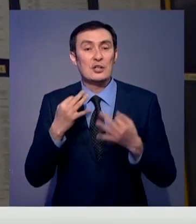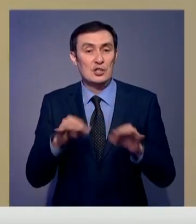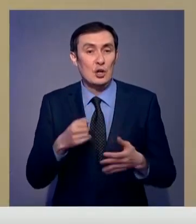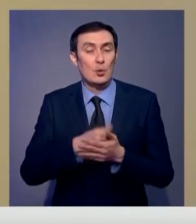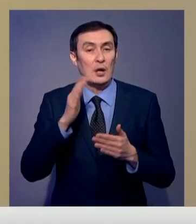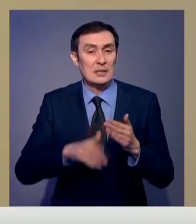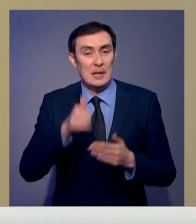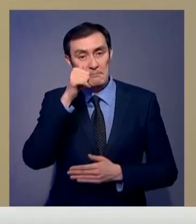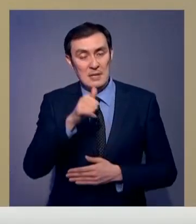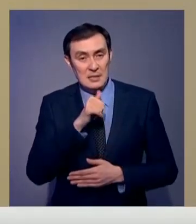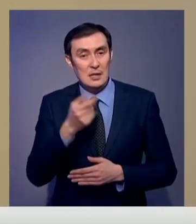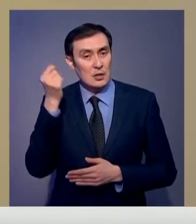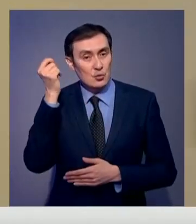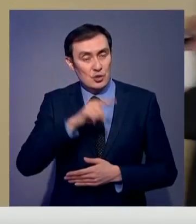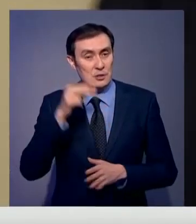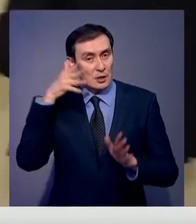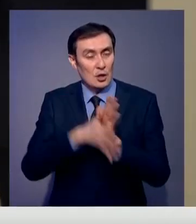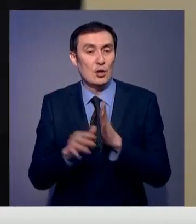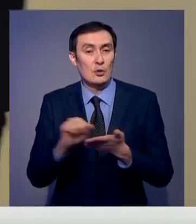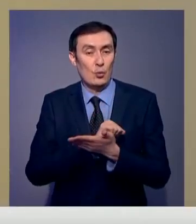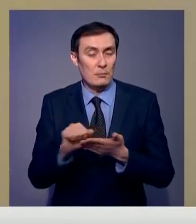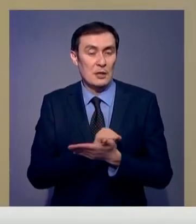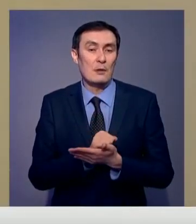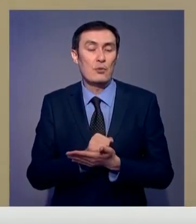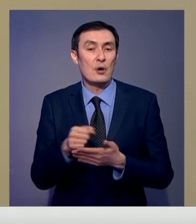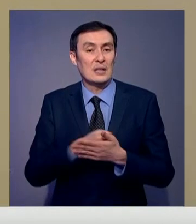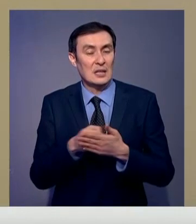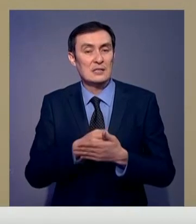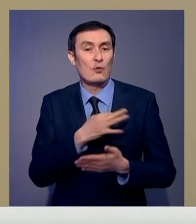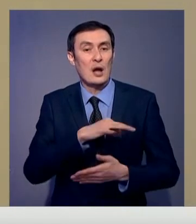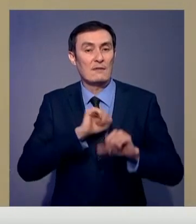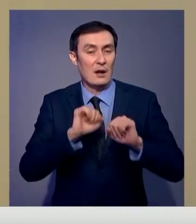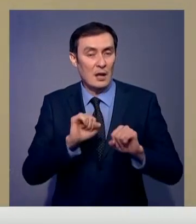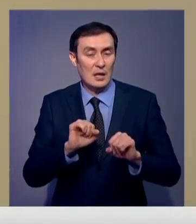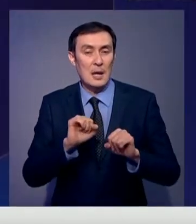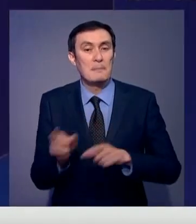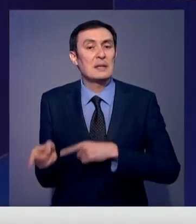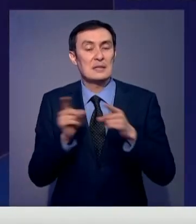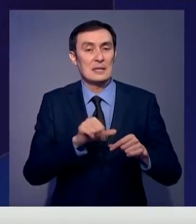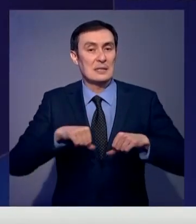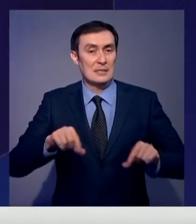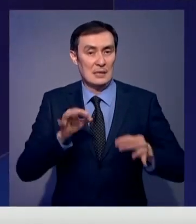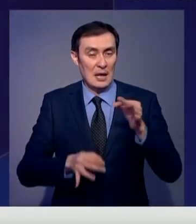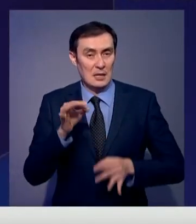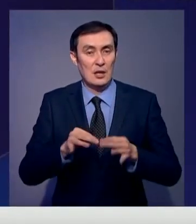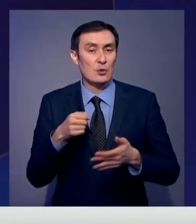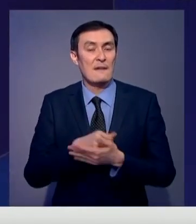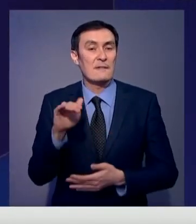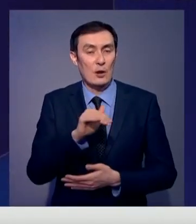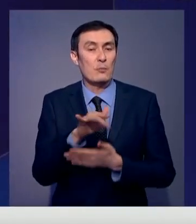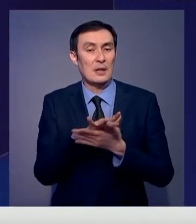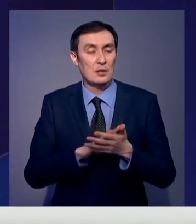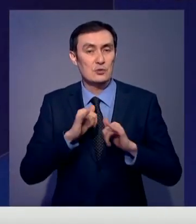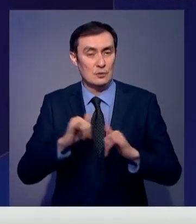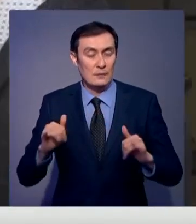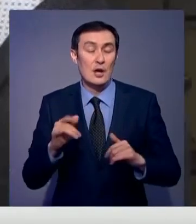месяца ознакомиться с делом. В этот раз по ходатайству адвоката заседание перенесли на февраль. Но люди намерены требовать продления